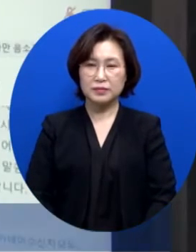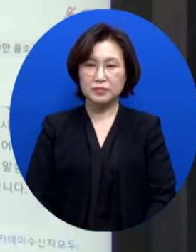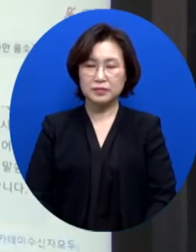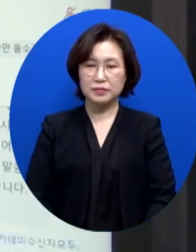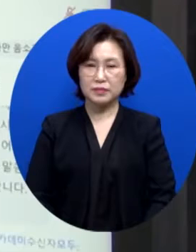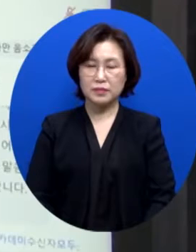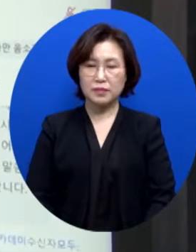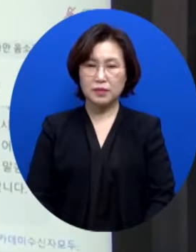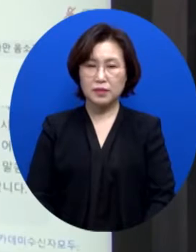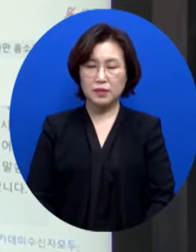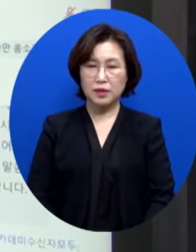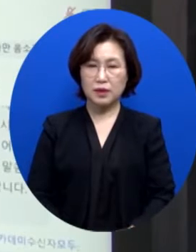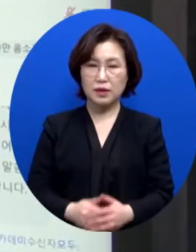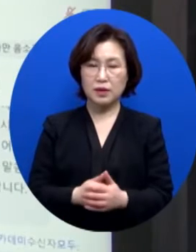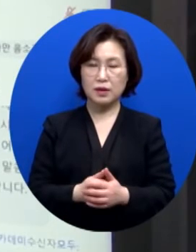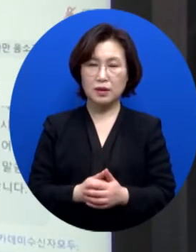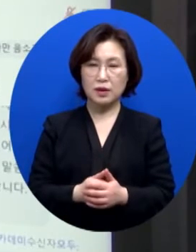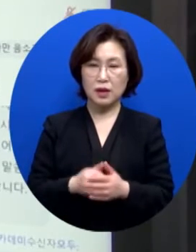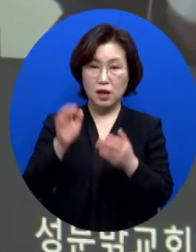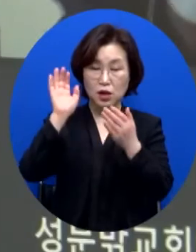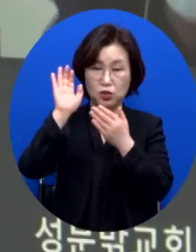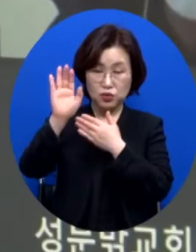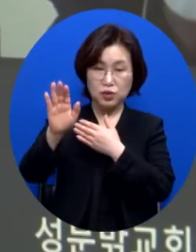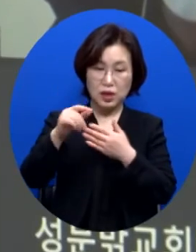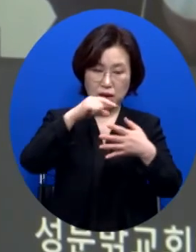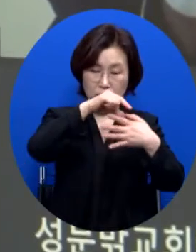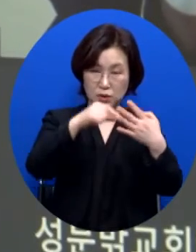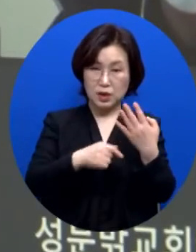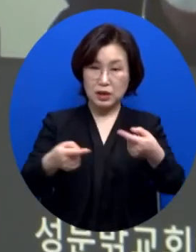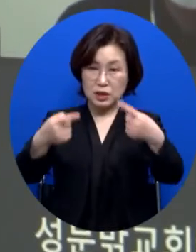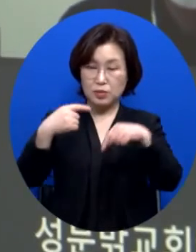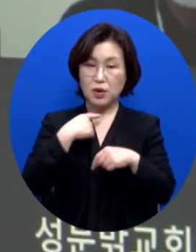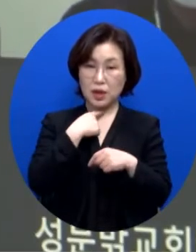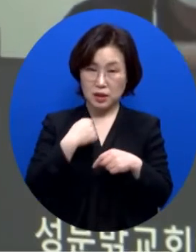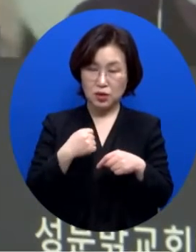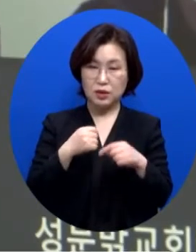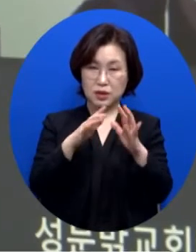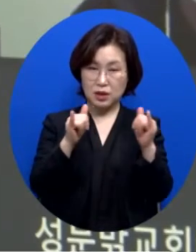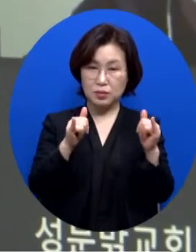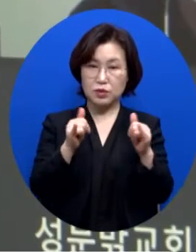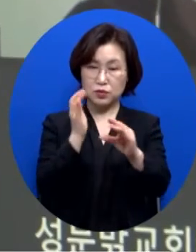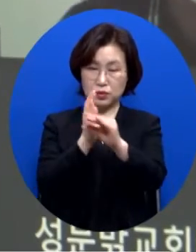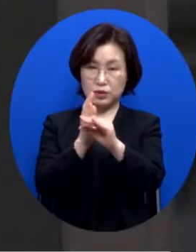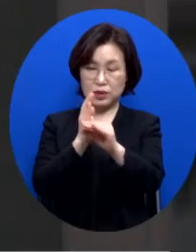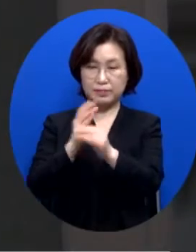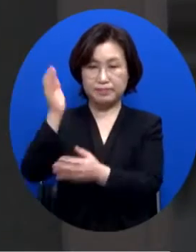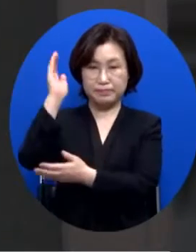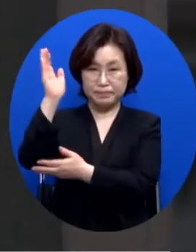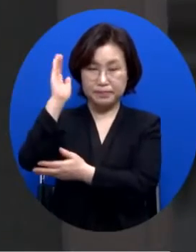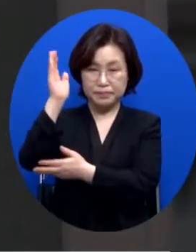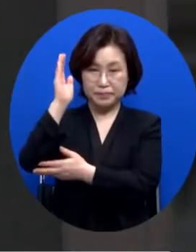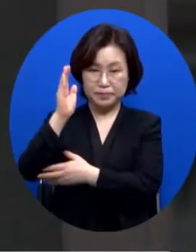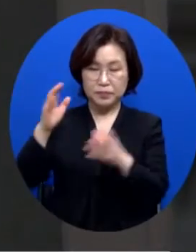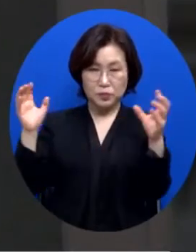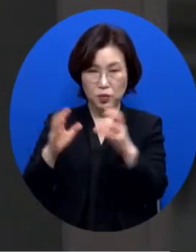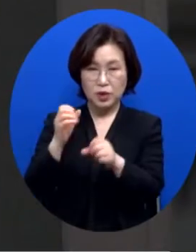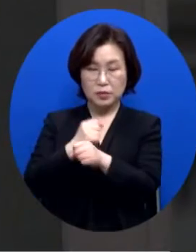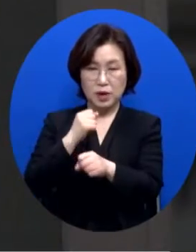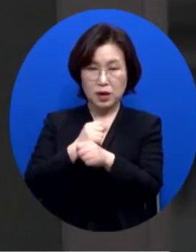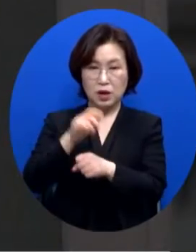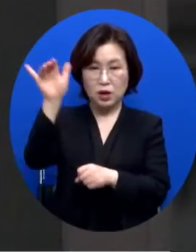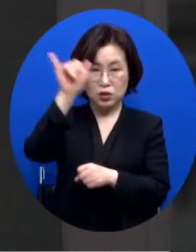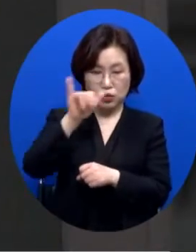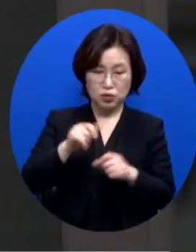교회 옆 생명 문화 위는 향후 생태 교에 매뉴얼 제작에 참여한 집필진 들을 중심으로 한 강사진을 구성해 전국 각